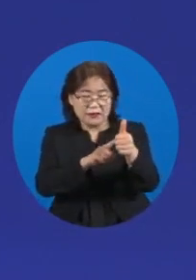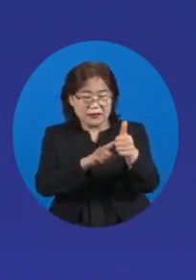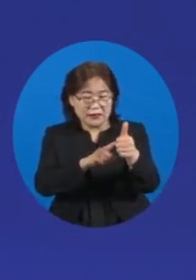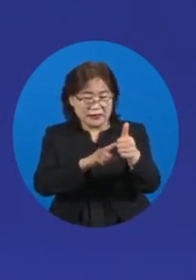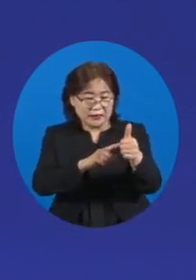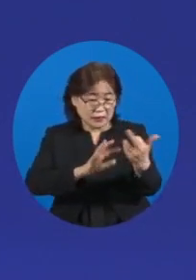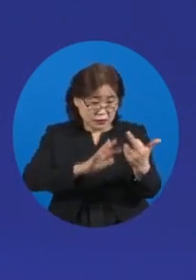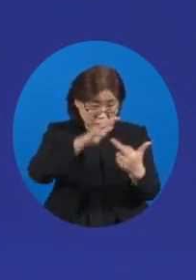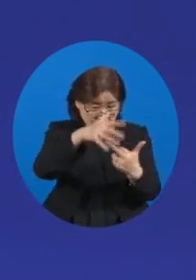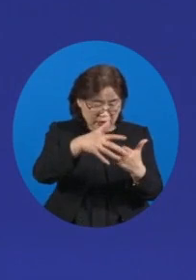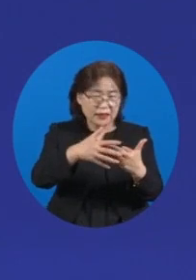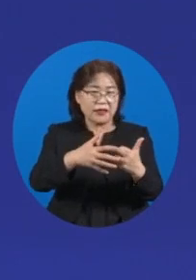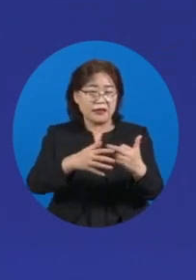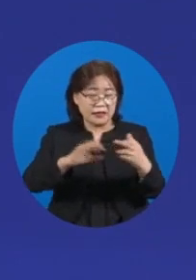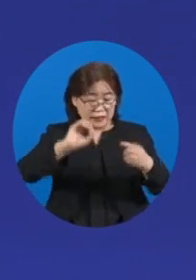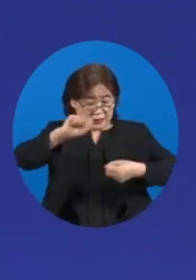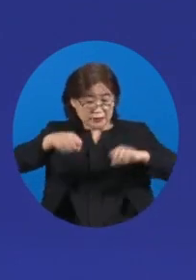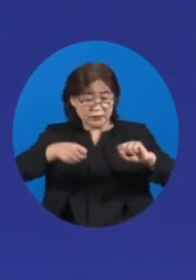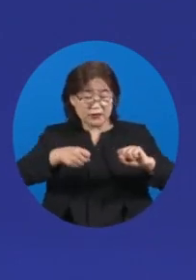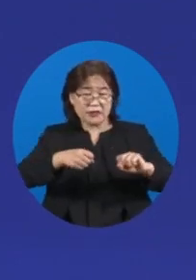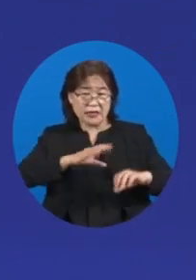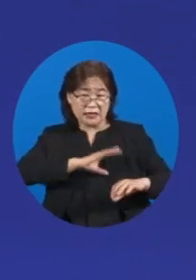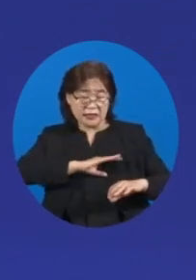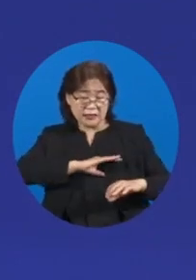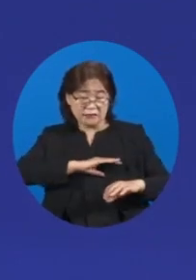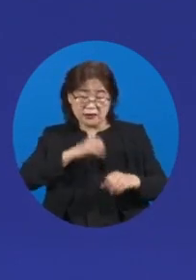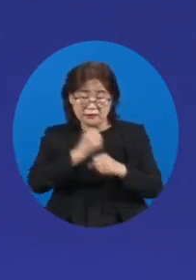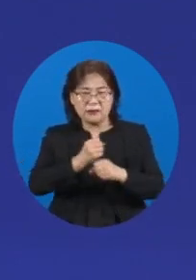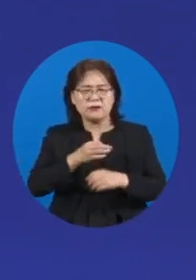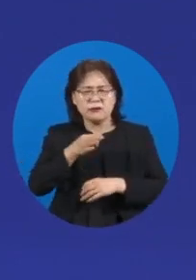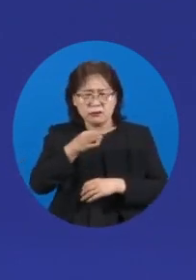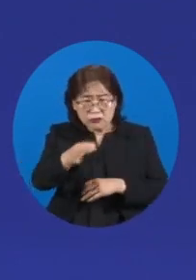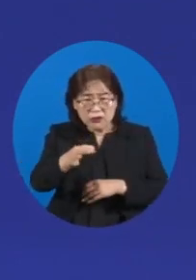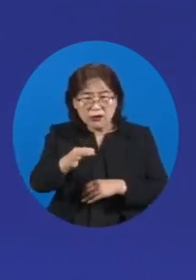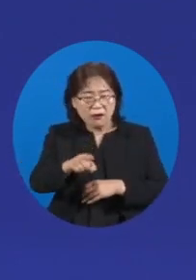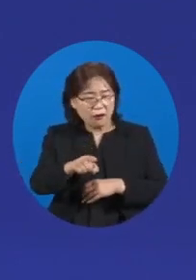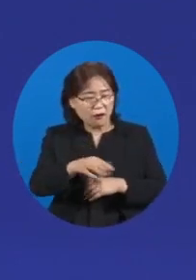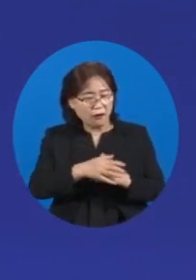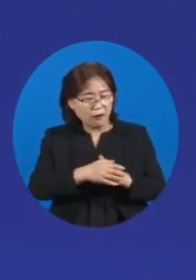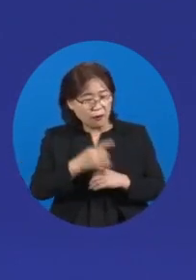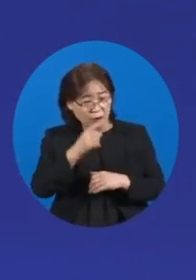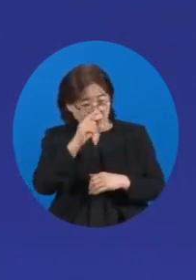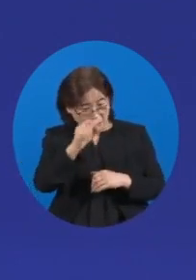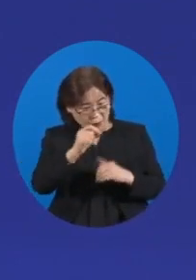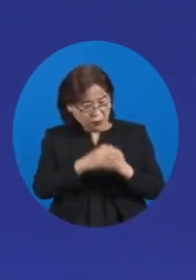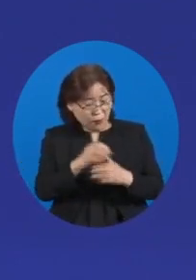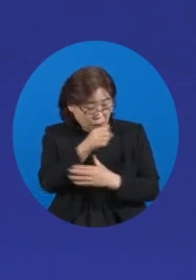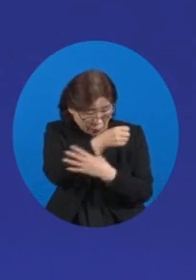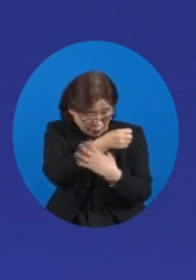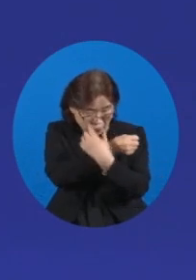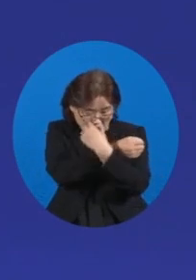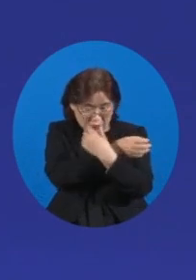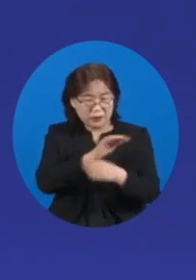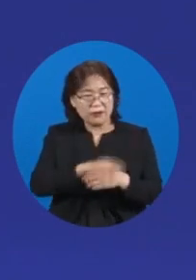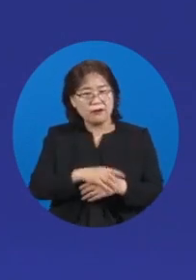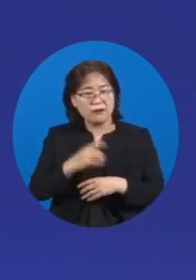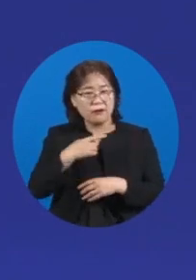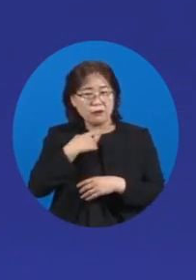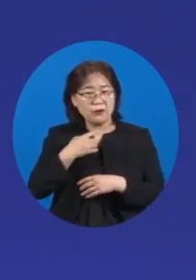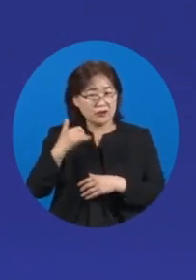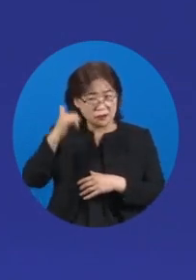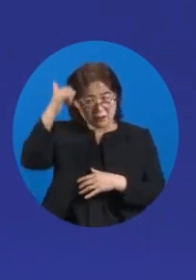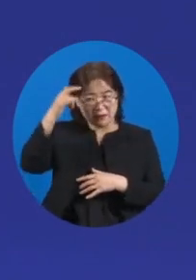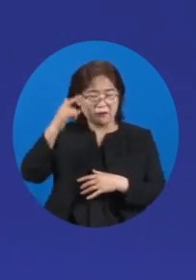들의 이름을 지어 줬잖아 요 그렇죠 이름을 지어줄 때에 얻는 코아 큰 의 코끼리 너는 뭐 기구나 비린